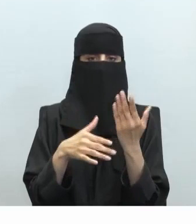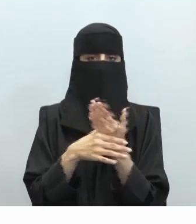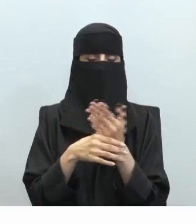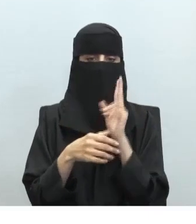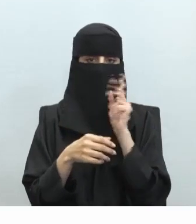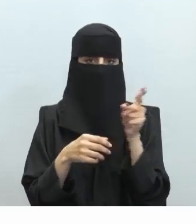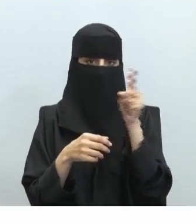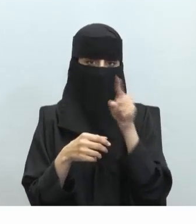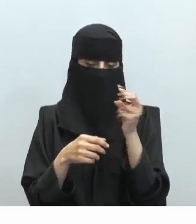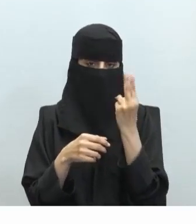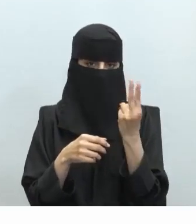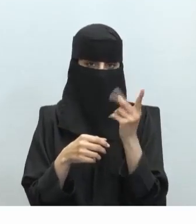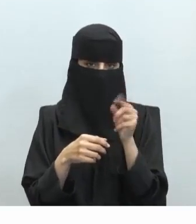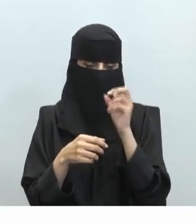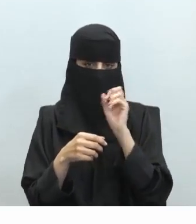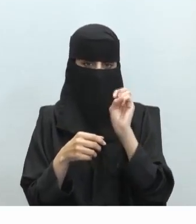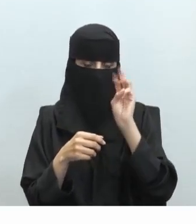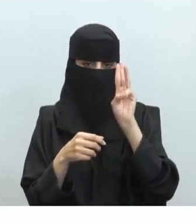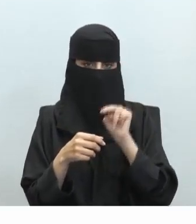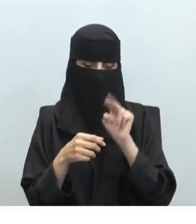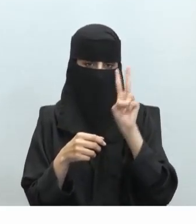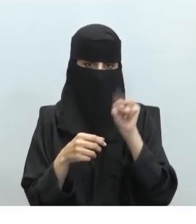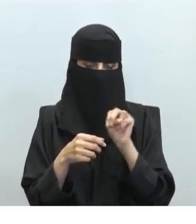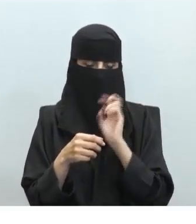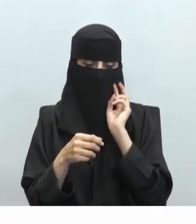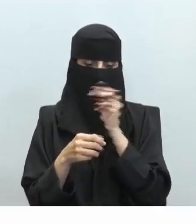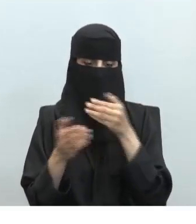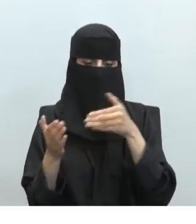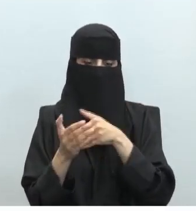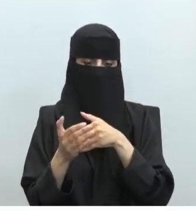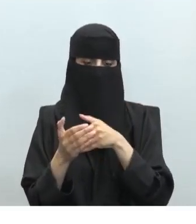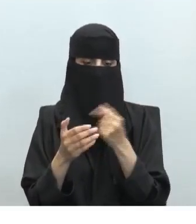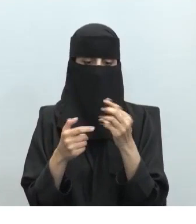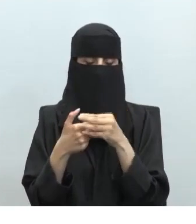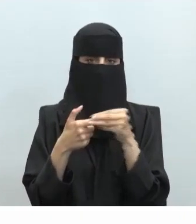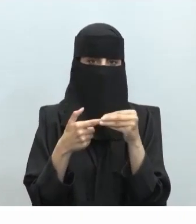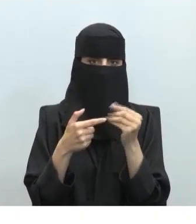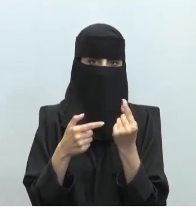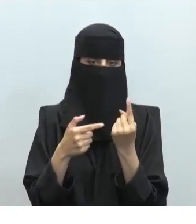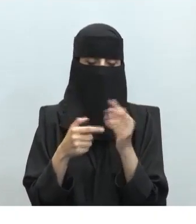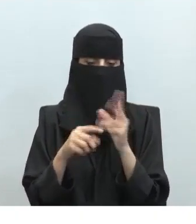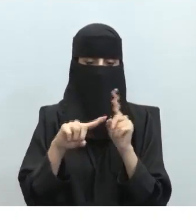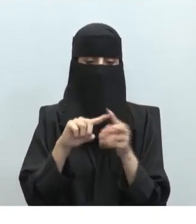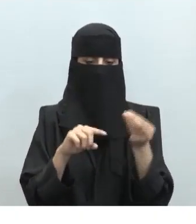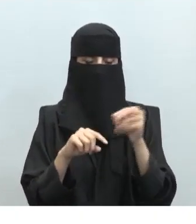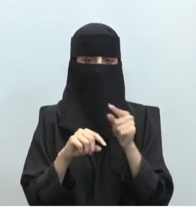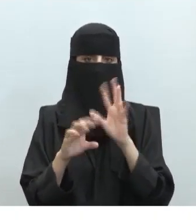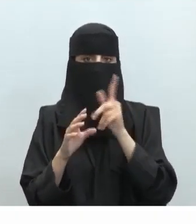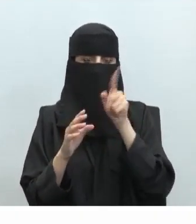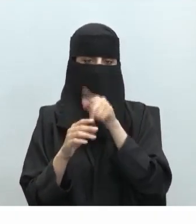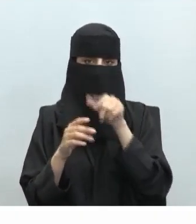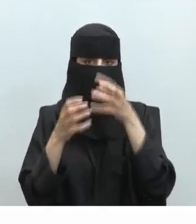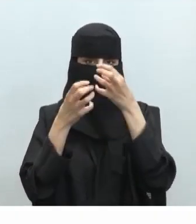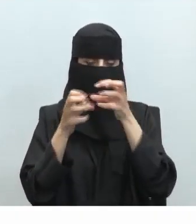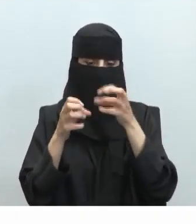الكروموسوم ولكن زائد واحد بمعنى هنالك كروموسوم زائد في هذه المجموعه اذا عندما يحدث خطا و عدم